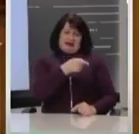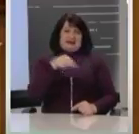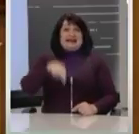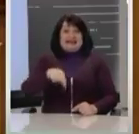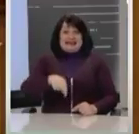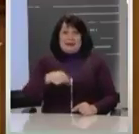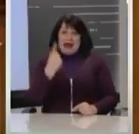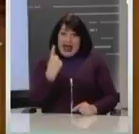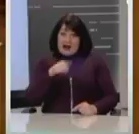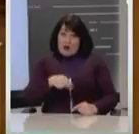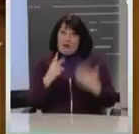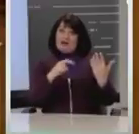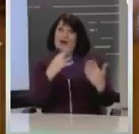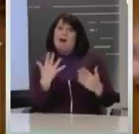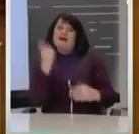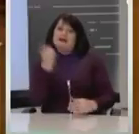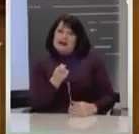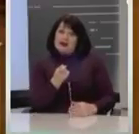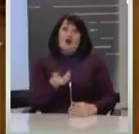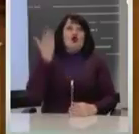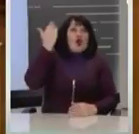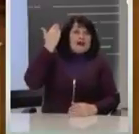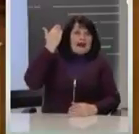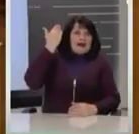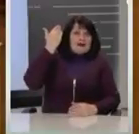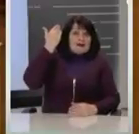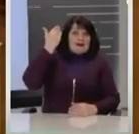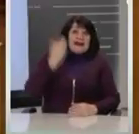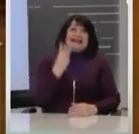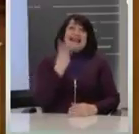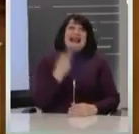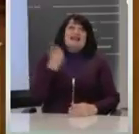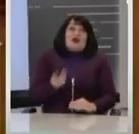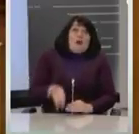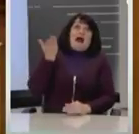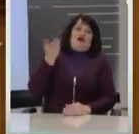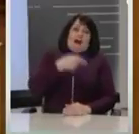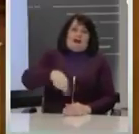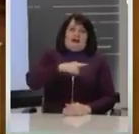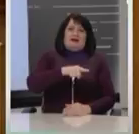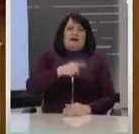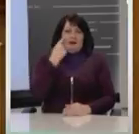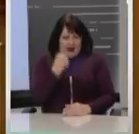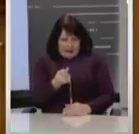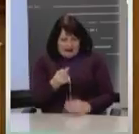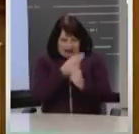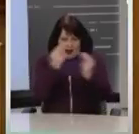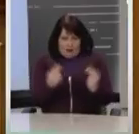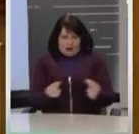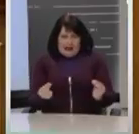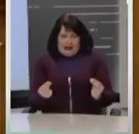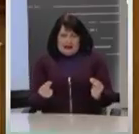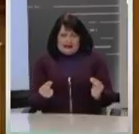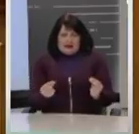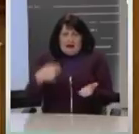είχαμε στόχο 1,75, αν είχαμε μείνει με εσάς θα είχαμε στόχο πάνω από 3. Να λοιπόν γιατί, και πού θα έμενε χώρος